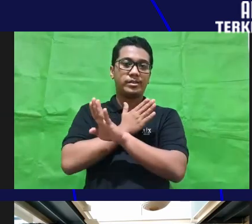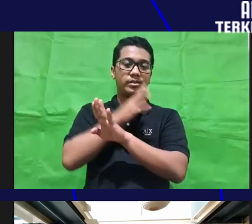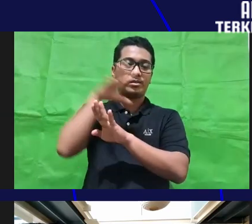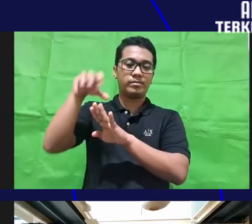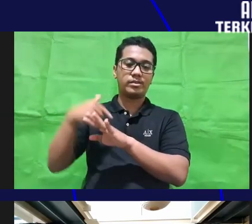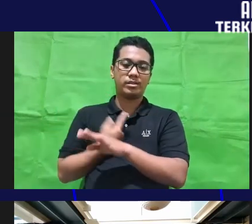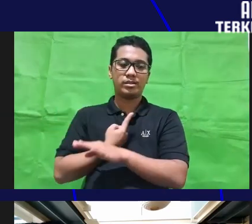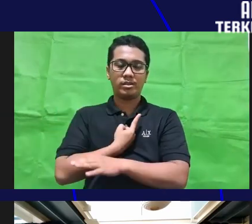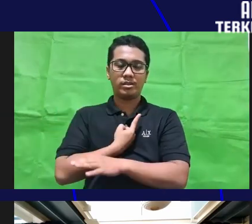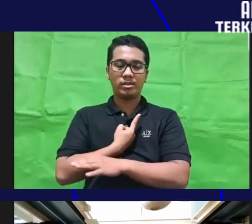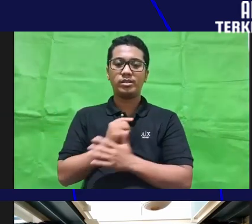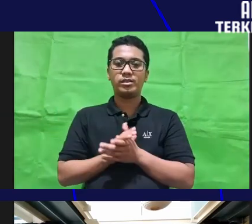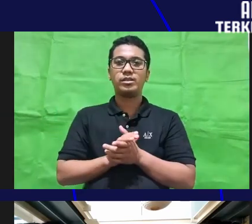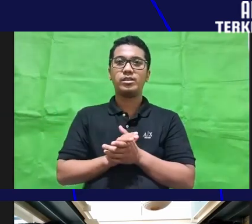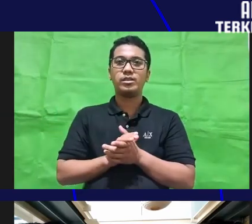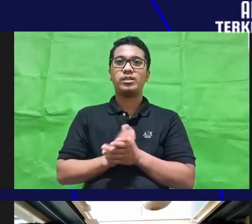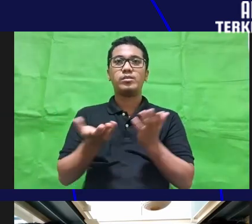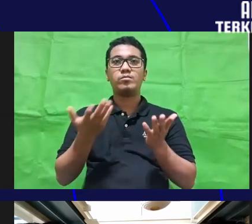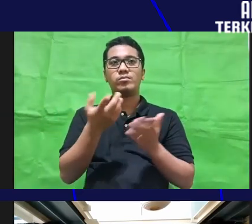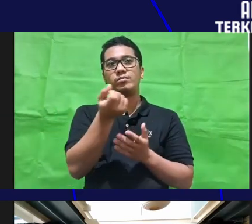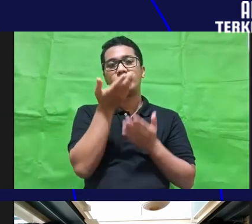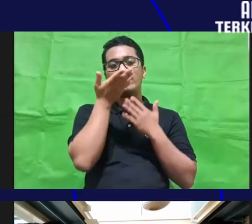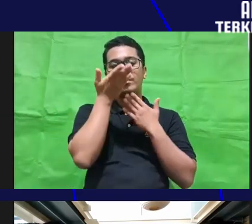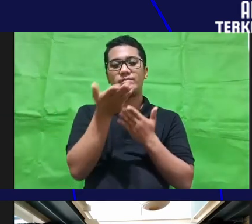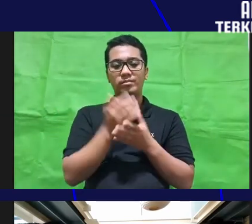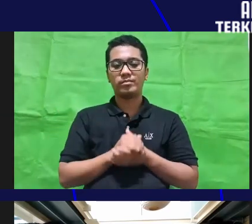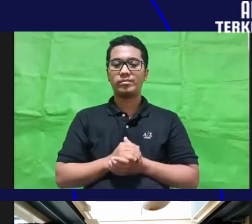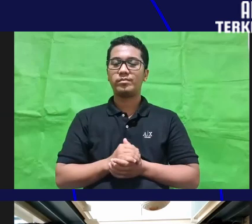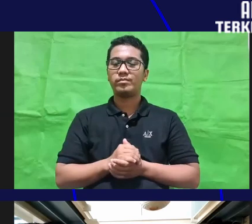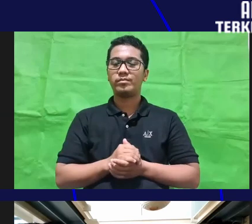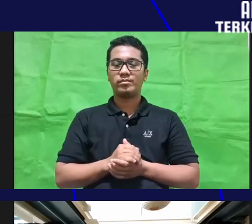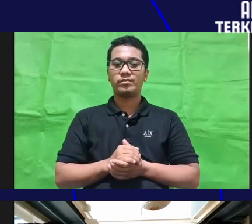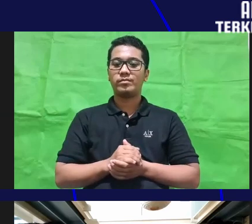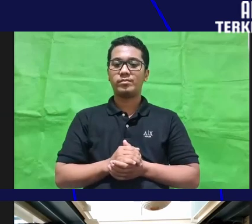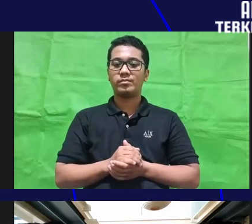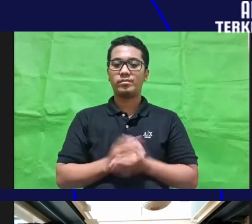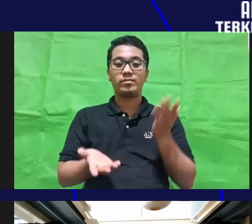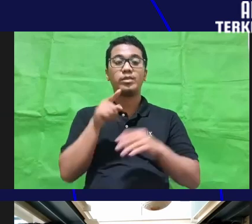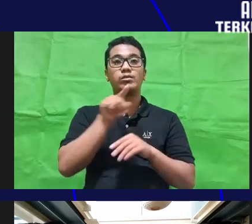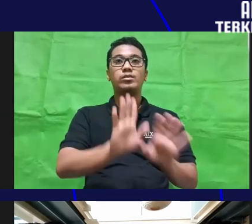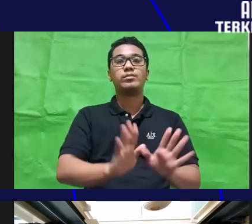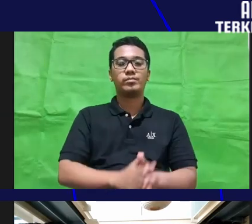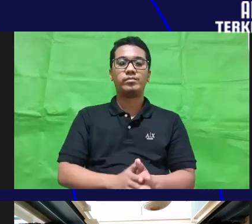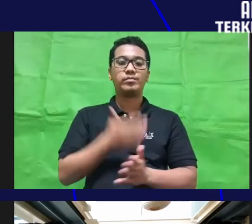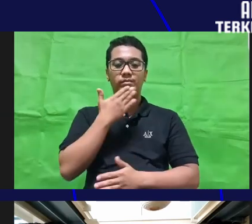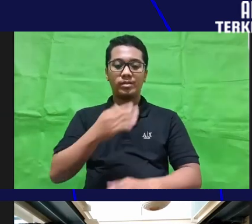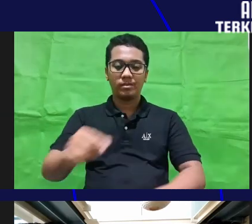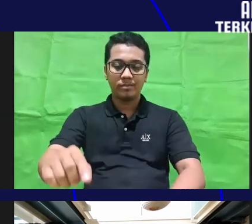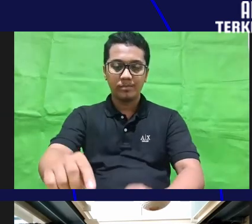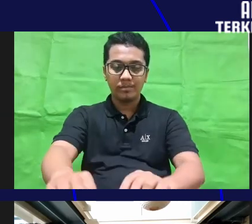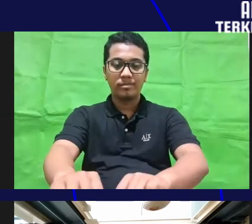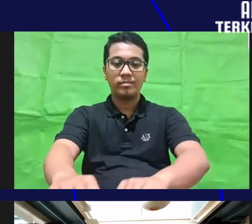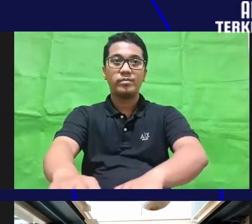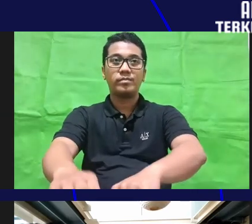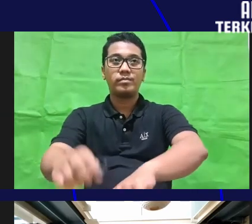Jadi ya tadi mungkin disebutin soal relasi dan hal-hal lain. Mungkin dua itu saja. Sebentar saya konfirmasi